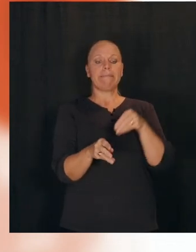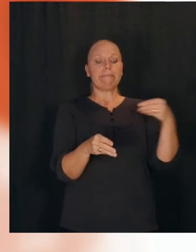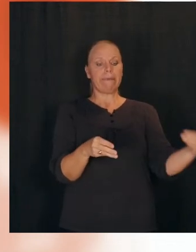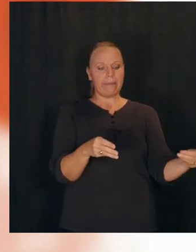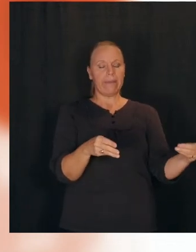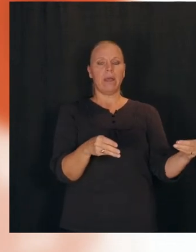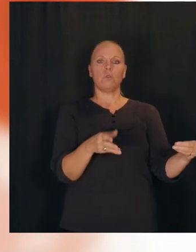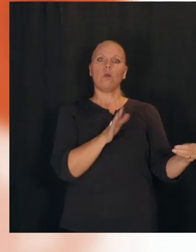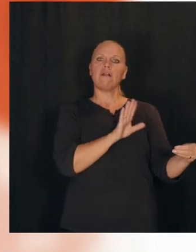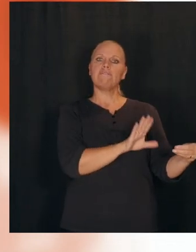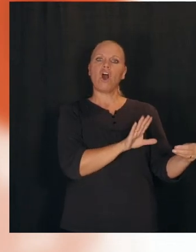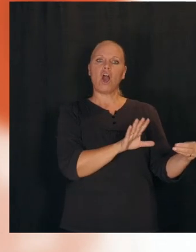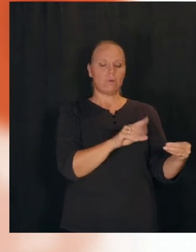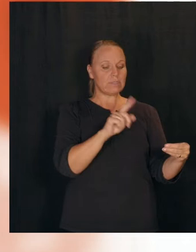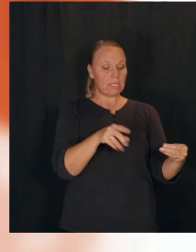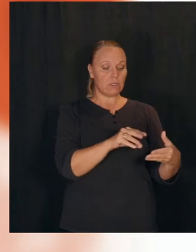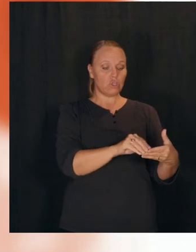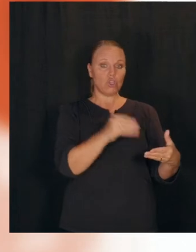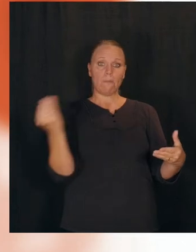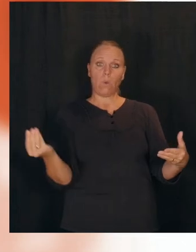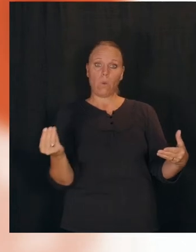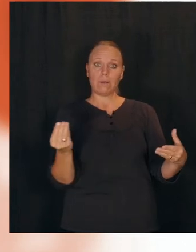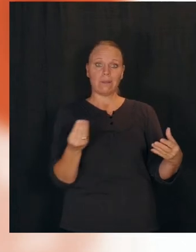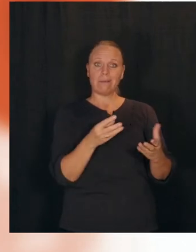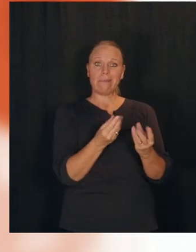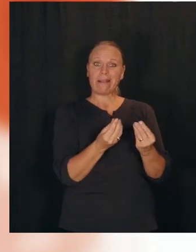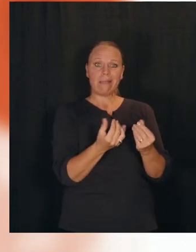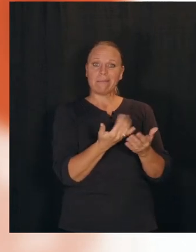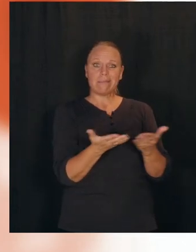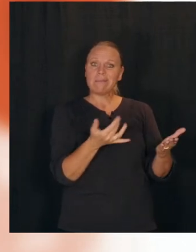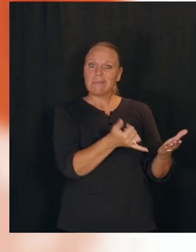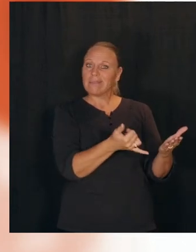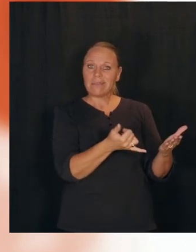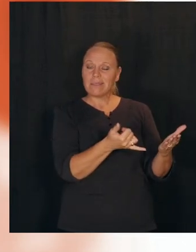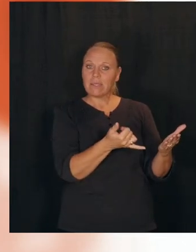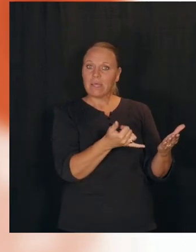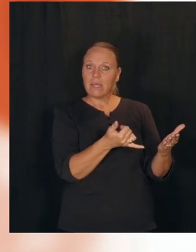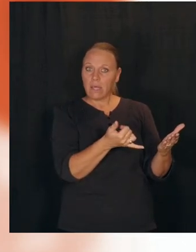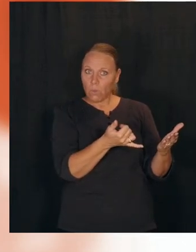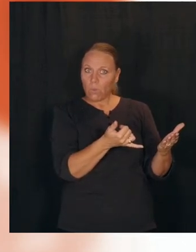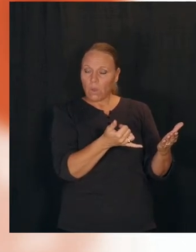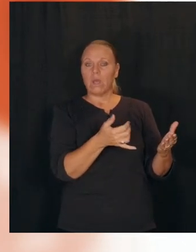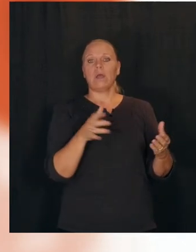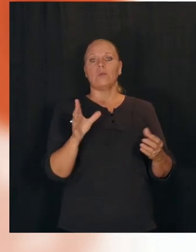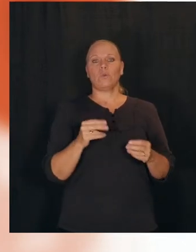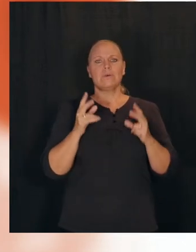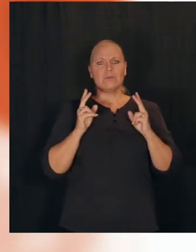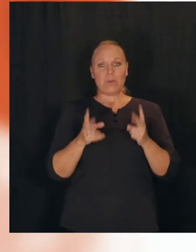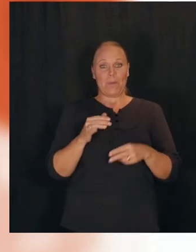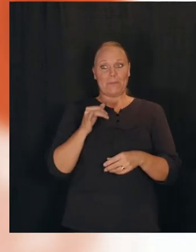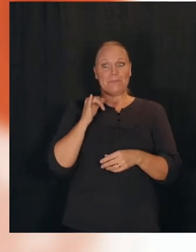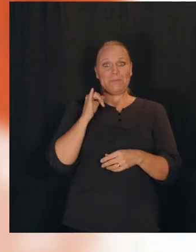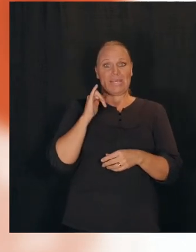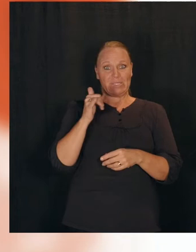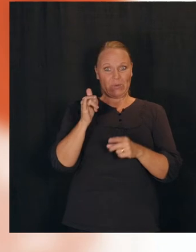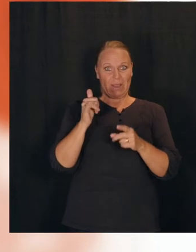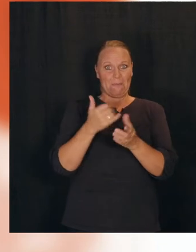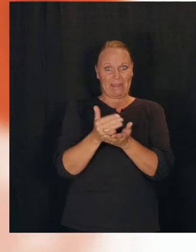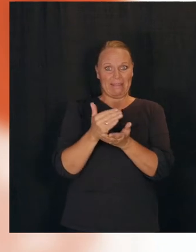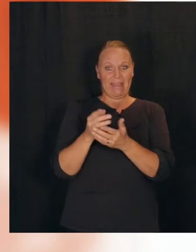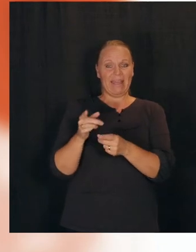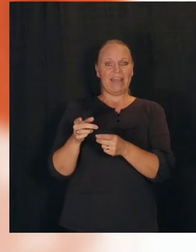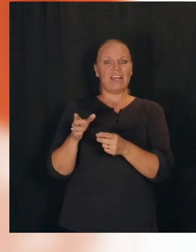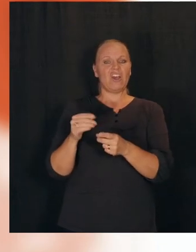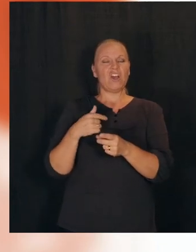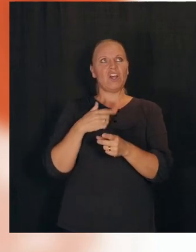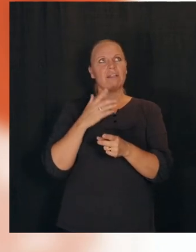att det blev massor med märken i psalmboken. I den här väldigt snäva historien och att förstå sig på den